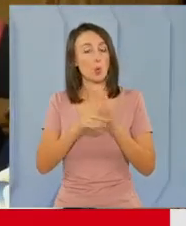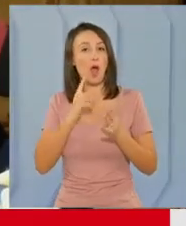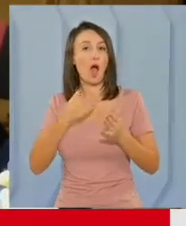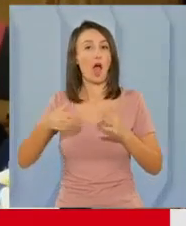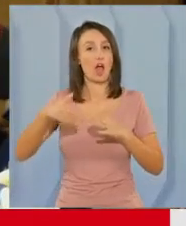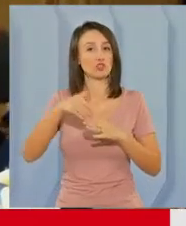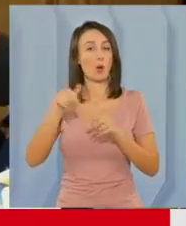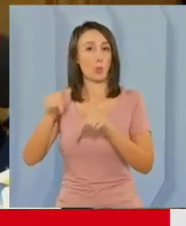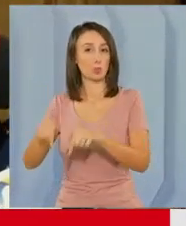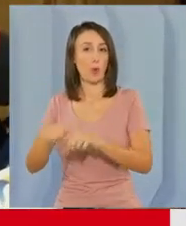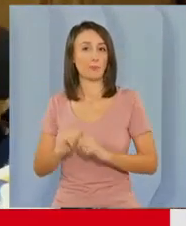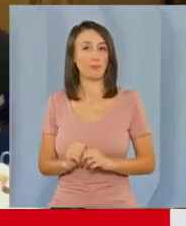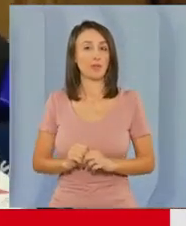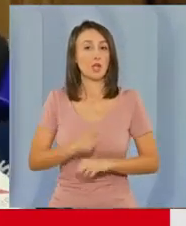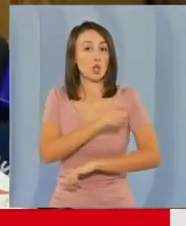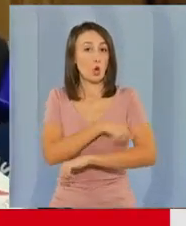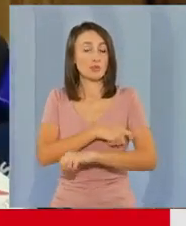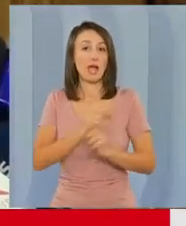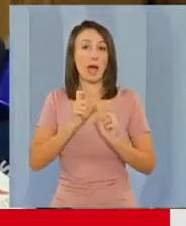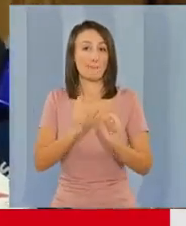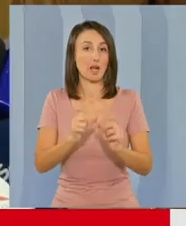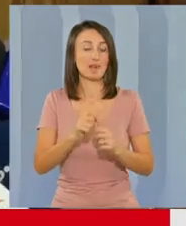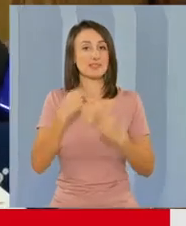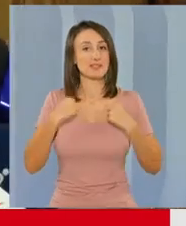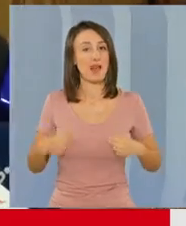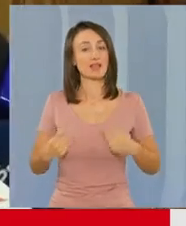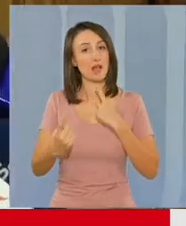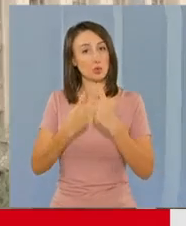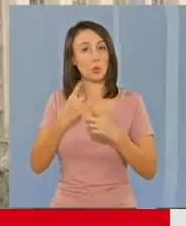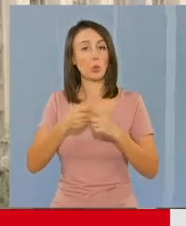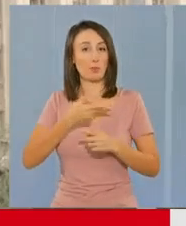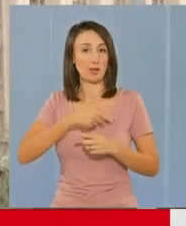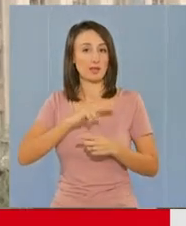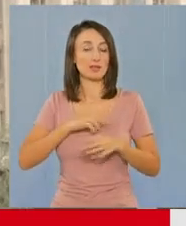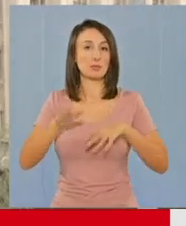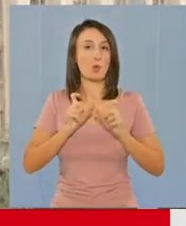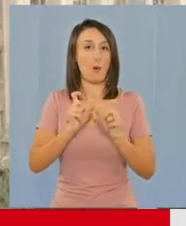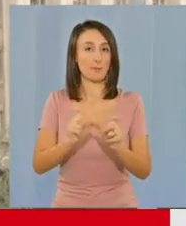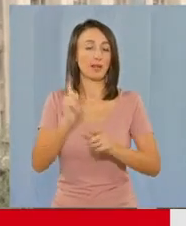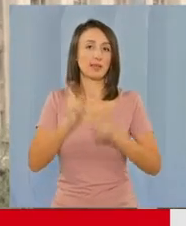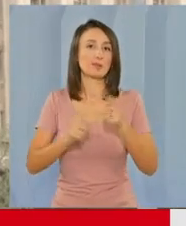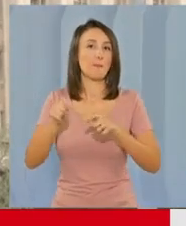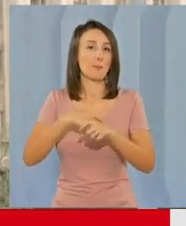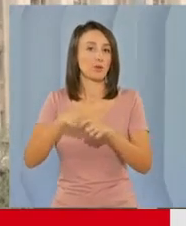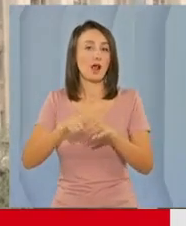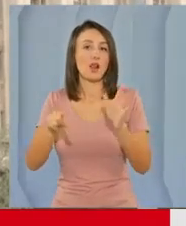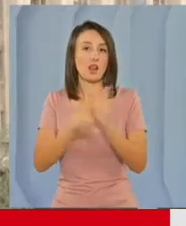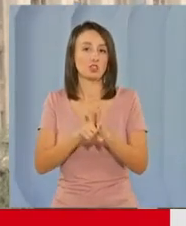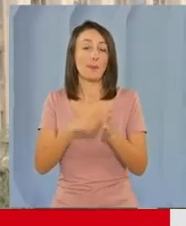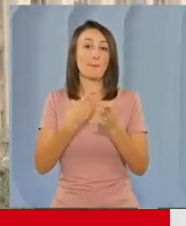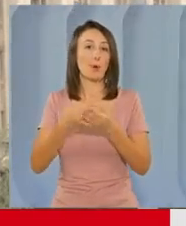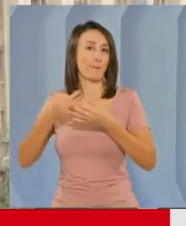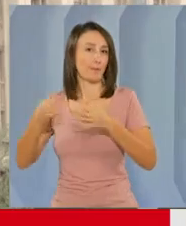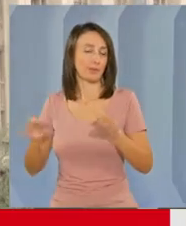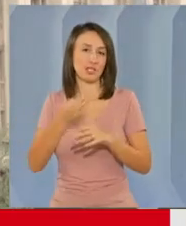angajare actuale. Comisia de apărare din Senat a discutat cu reprezentanții Ministerului Apărării despre modificarea legislației pentru a